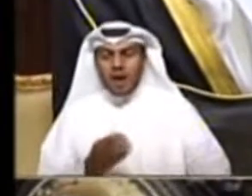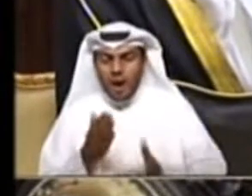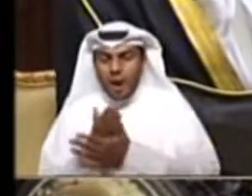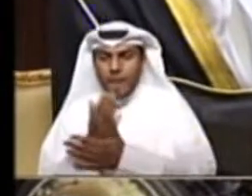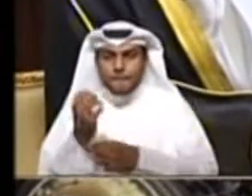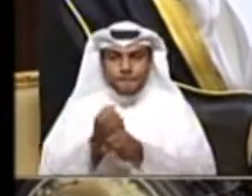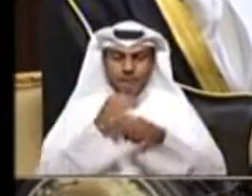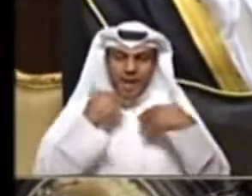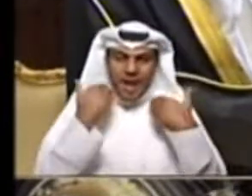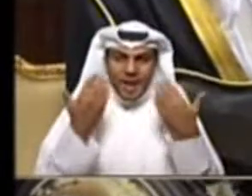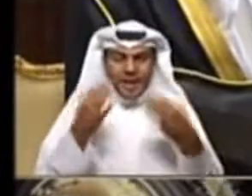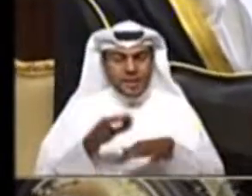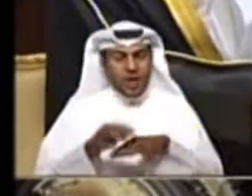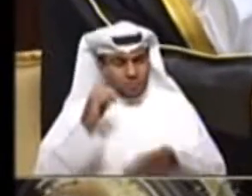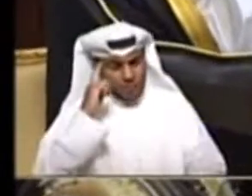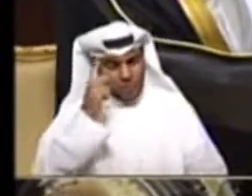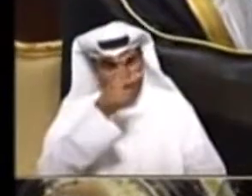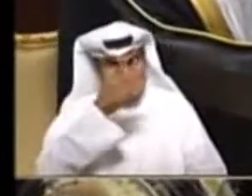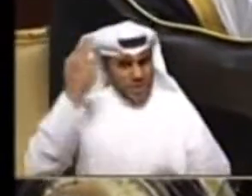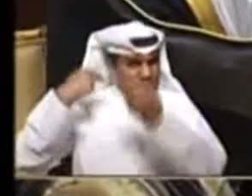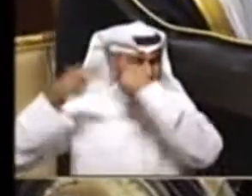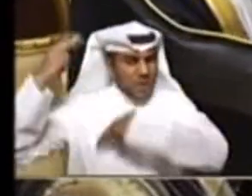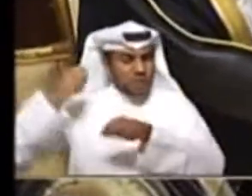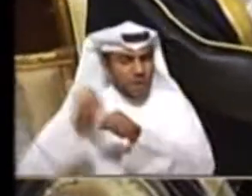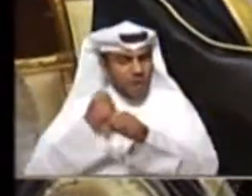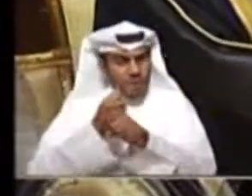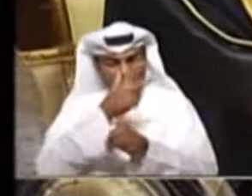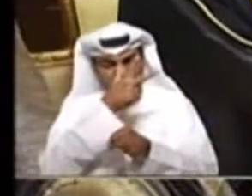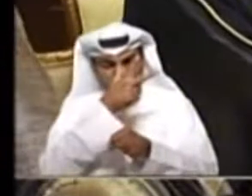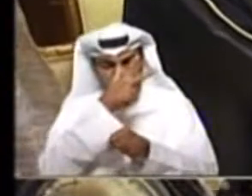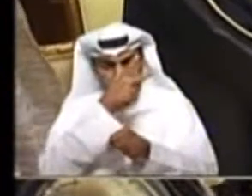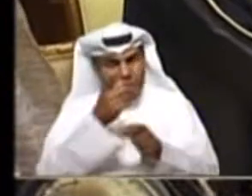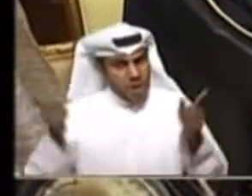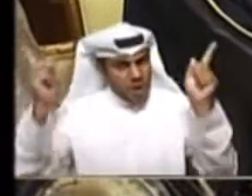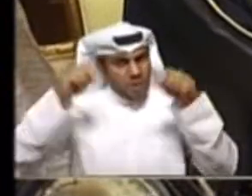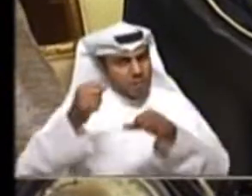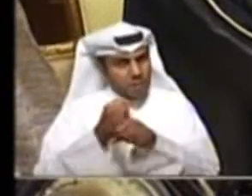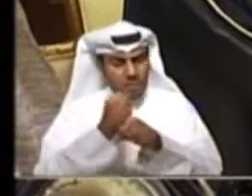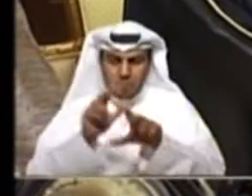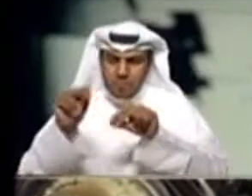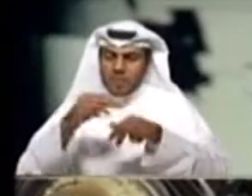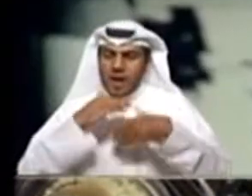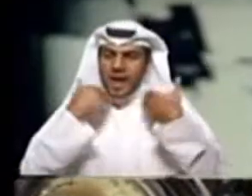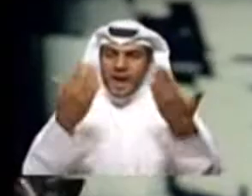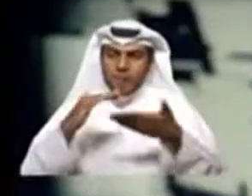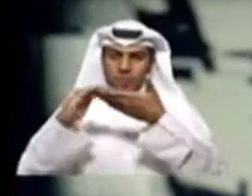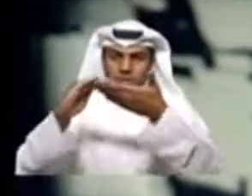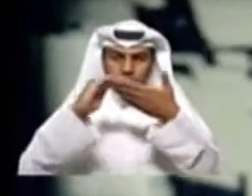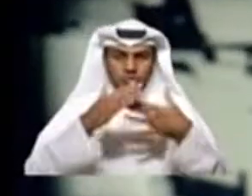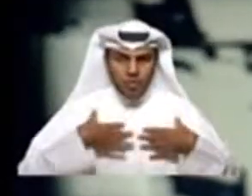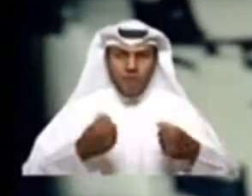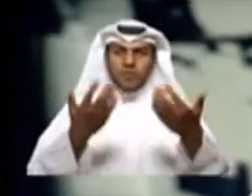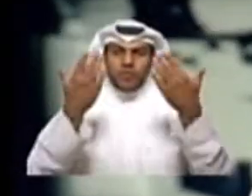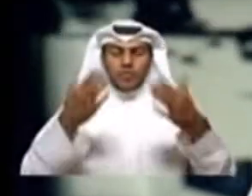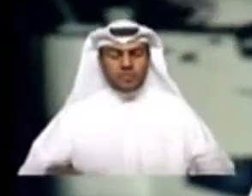والتي جبل عليها أهل الكويت منذ القدم وتوارثتها الأجيال، متمنيا سموه لهم دوام التوفيق